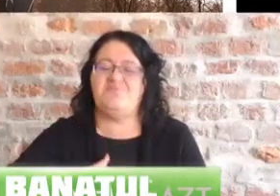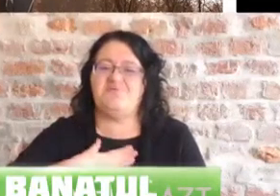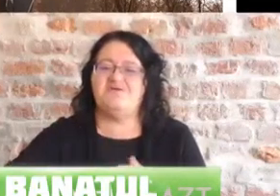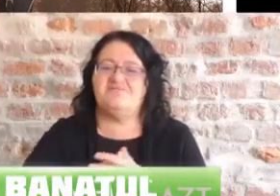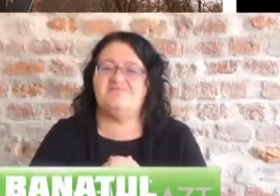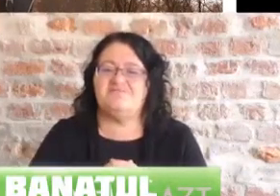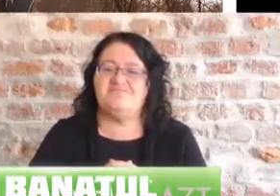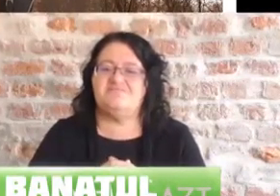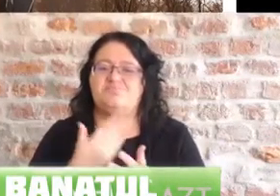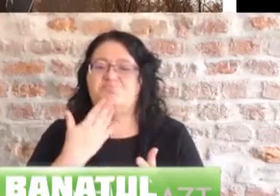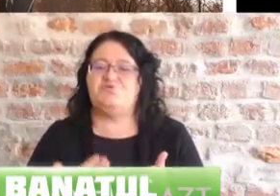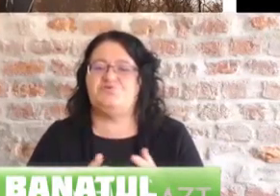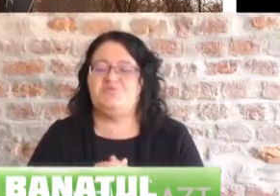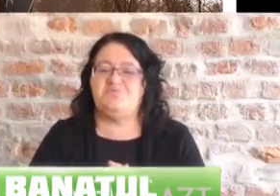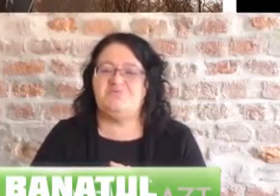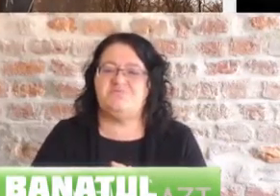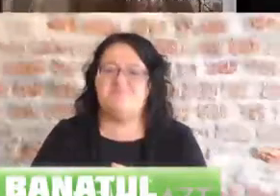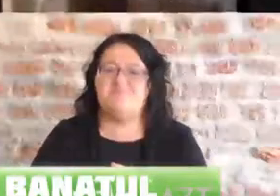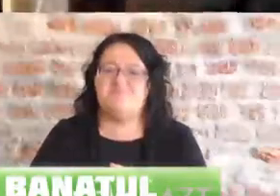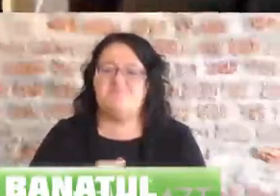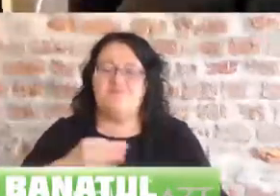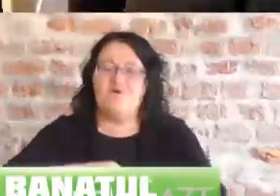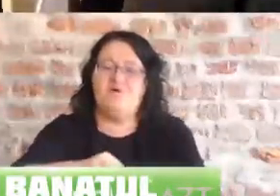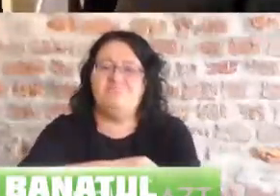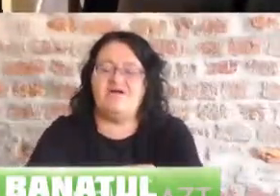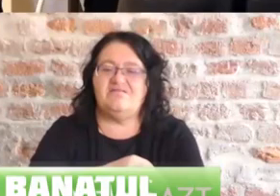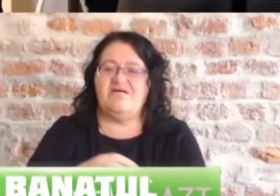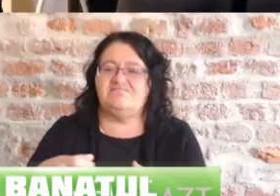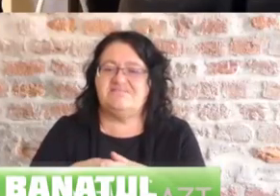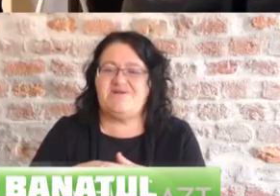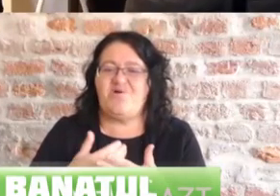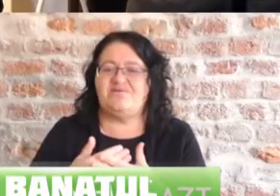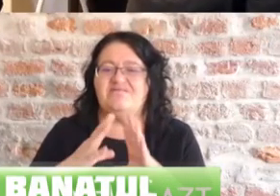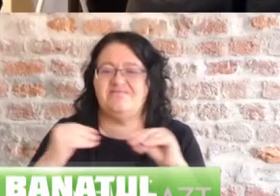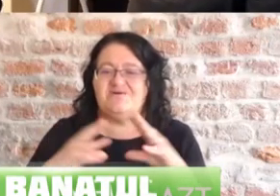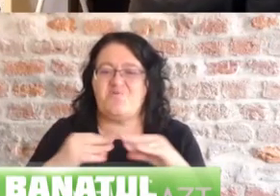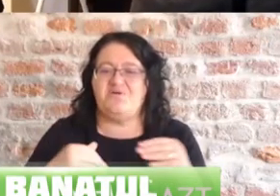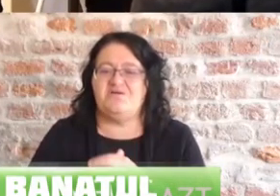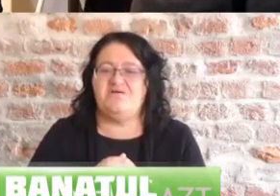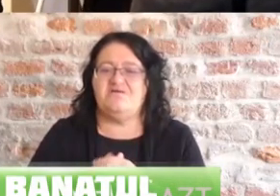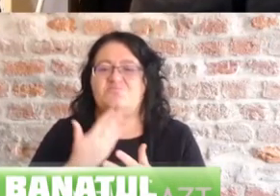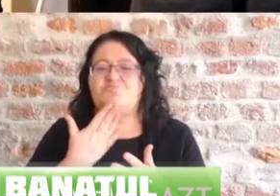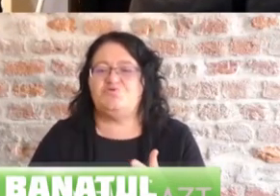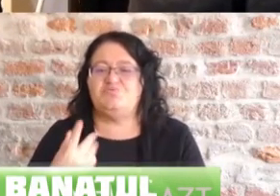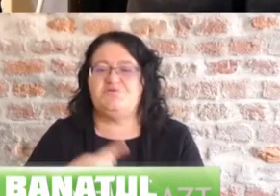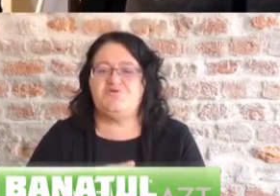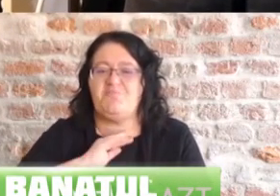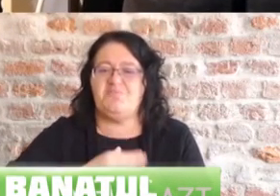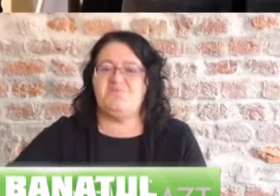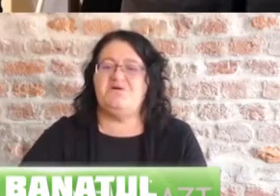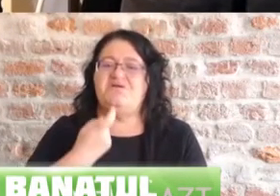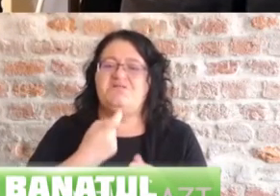să mulțumim Ordinul Arhitecților. Am dorit să mulțumim și